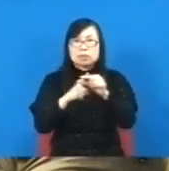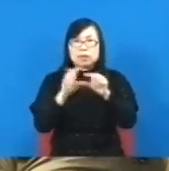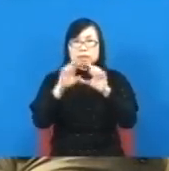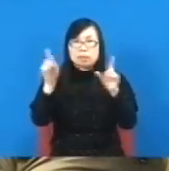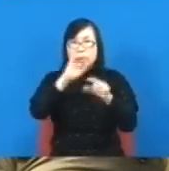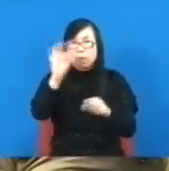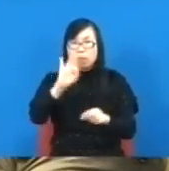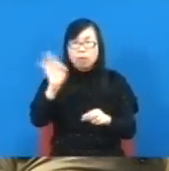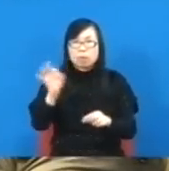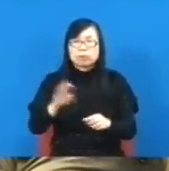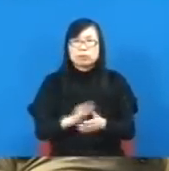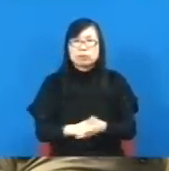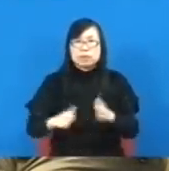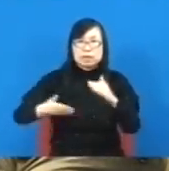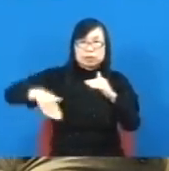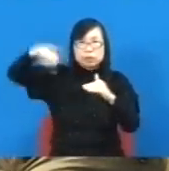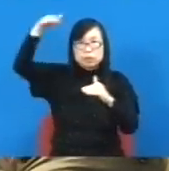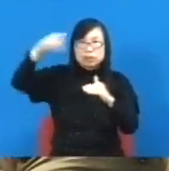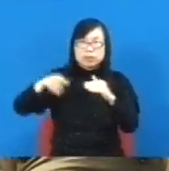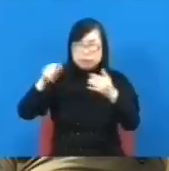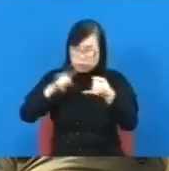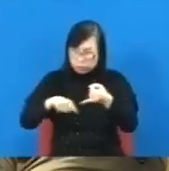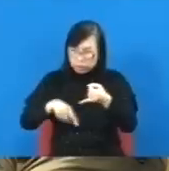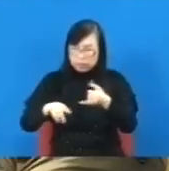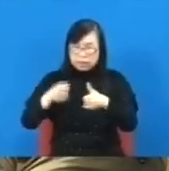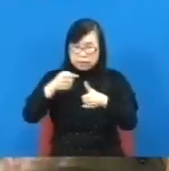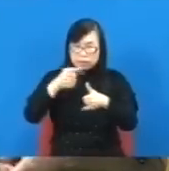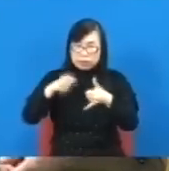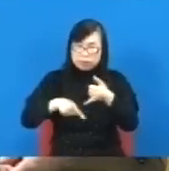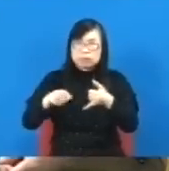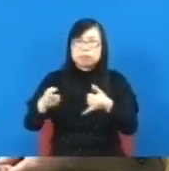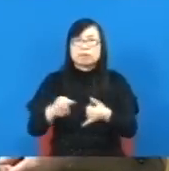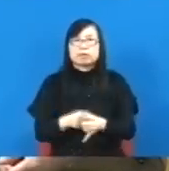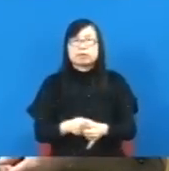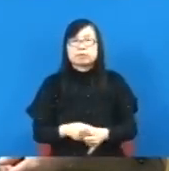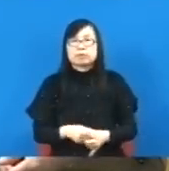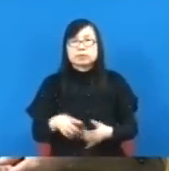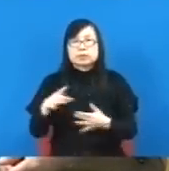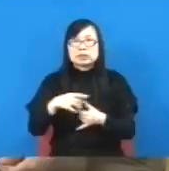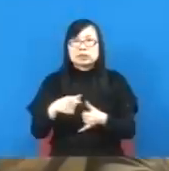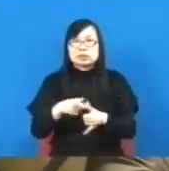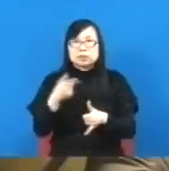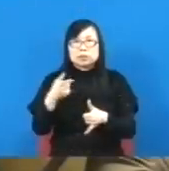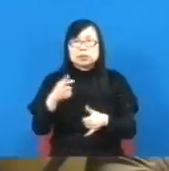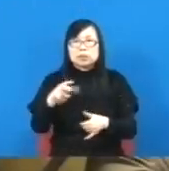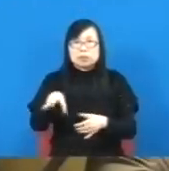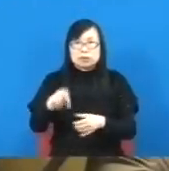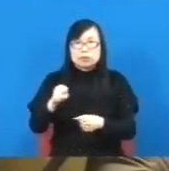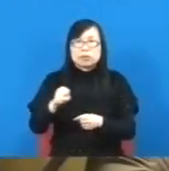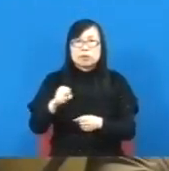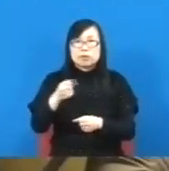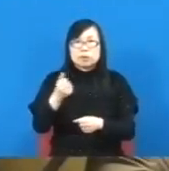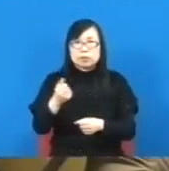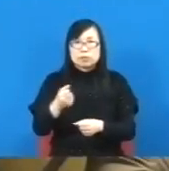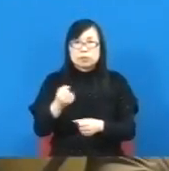嘅，即係一係就最高嗰層，一係就最低嗰層咁樣。 咁最低嗰層攞到都好傷㗎啦，老實講，如果你低